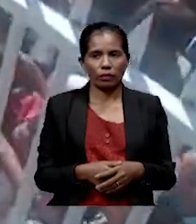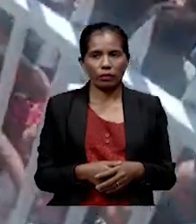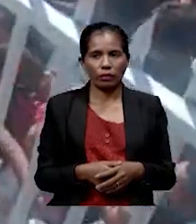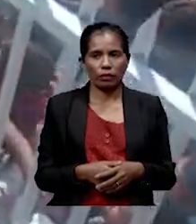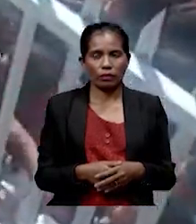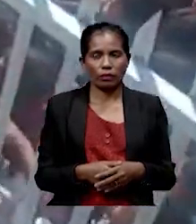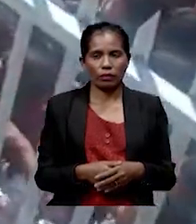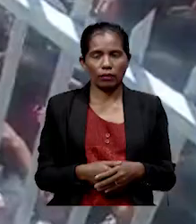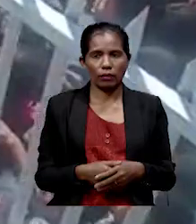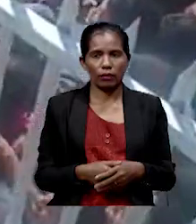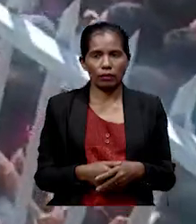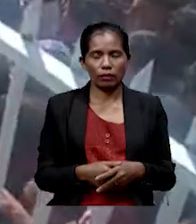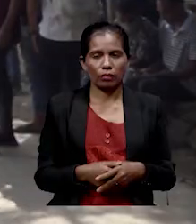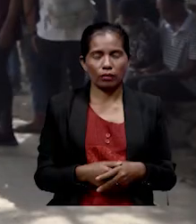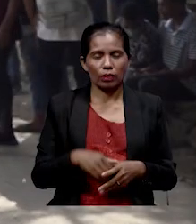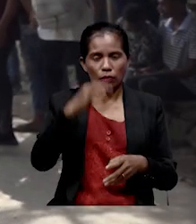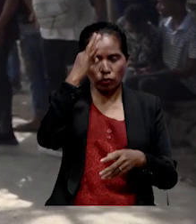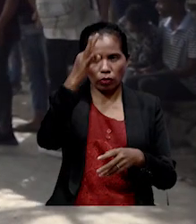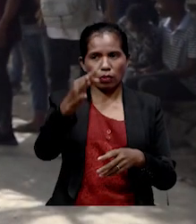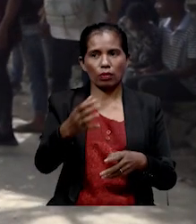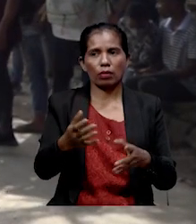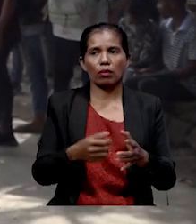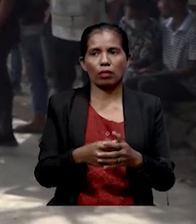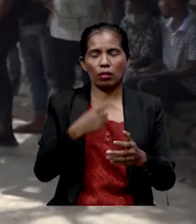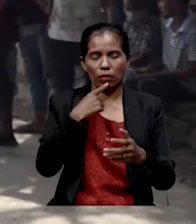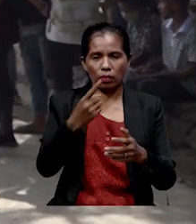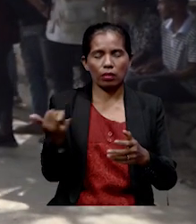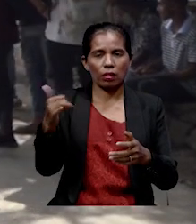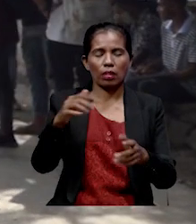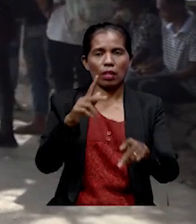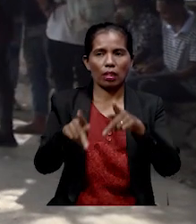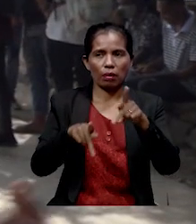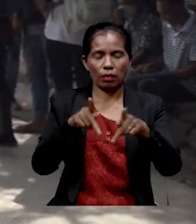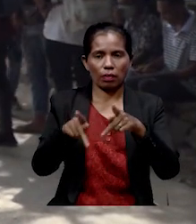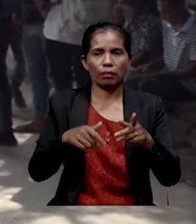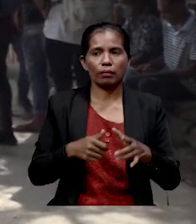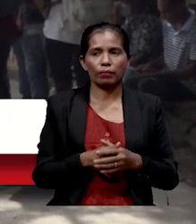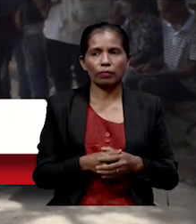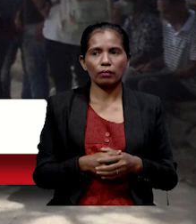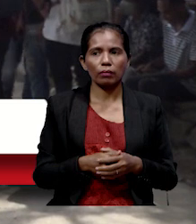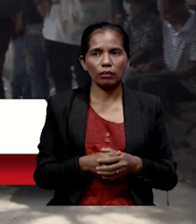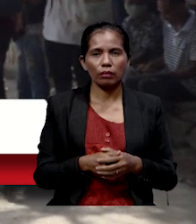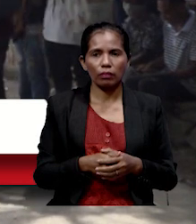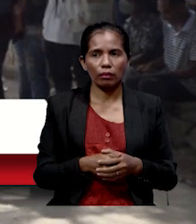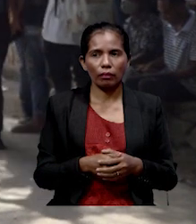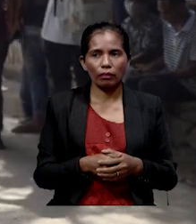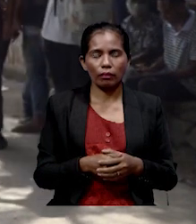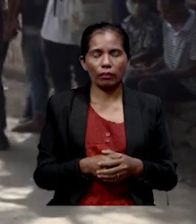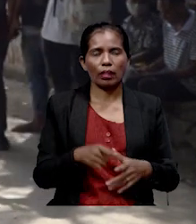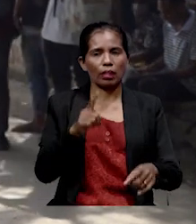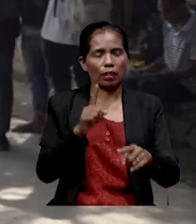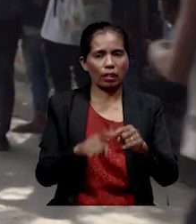Bele bawo ingkari aruka sirne ema ba para bawo ing etapa tuir mai ansalalika